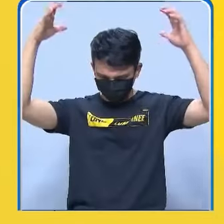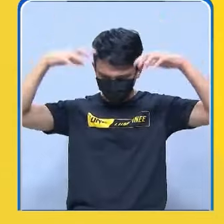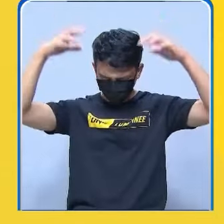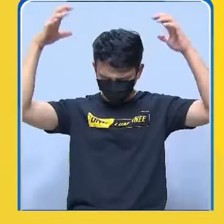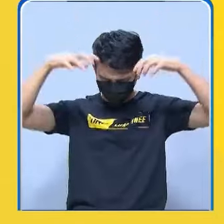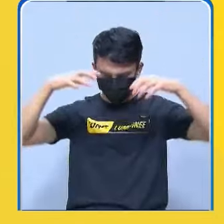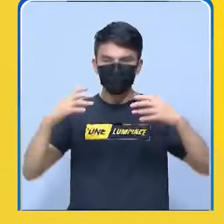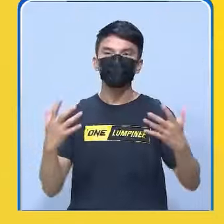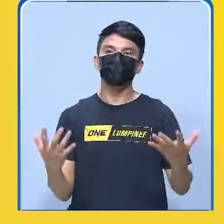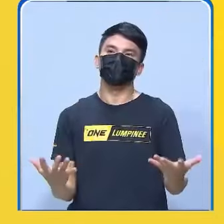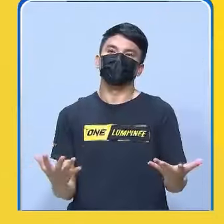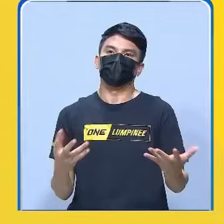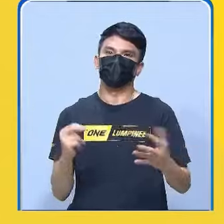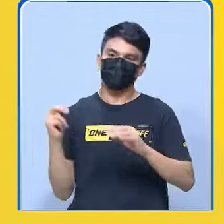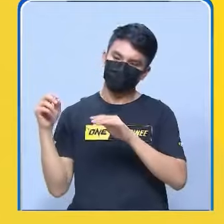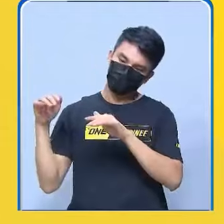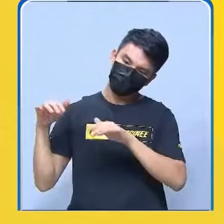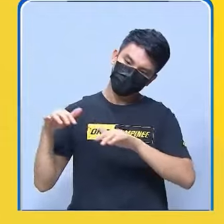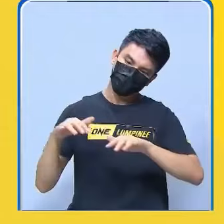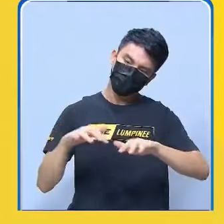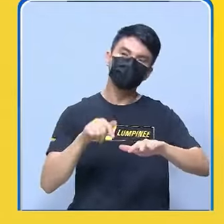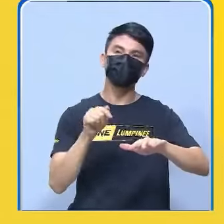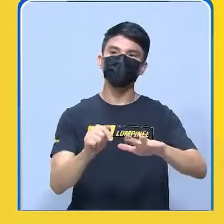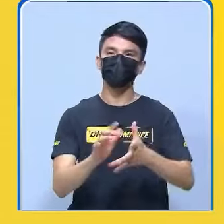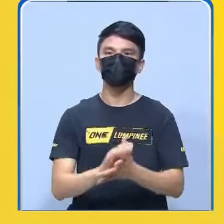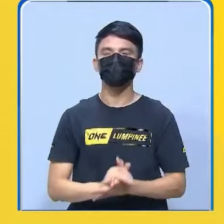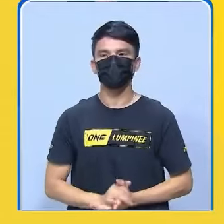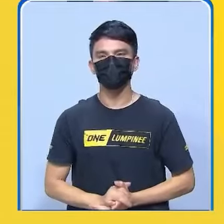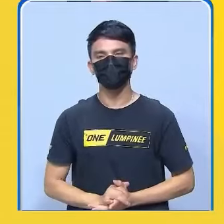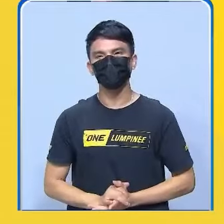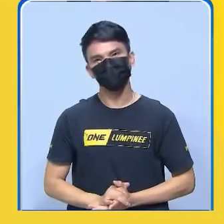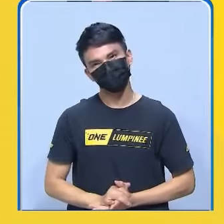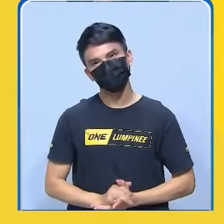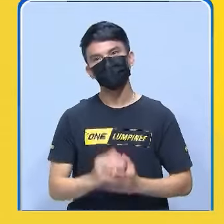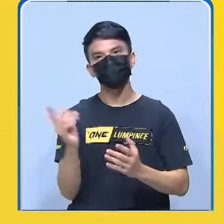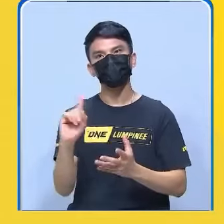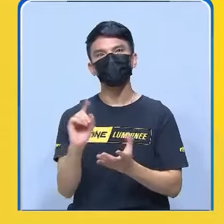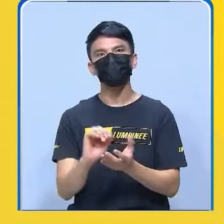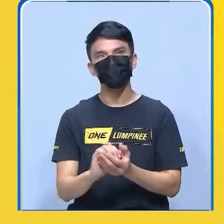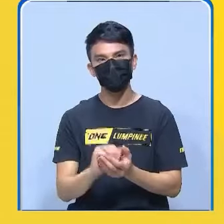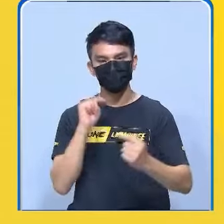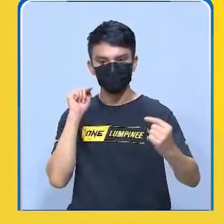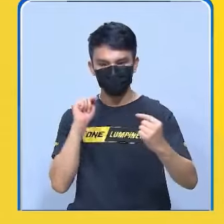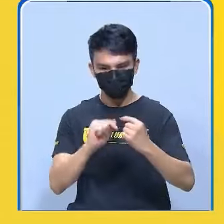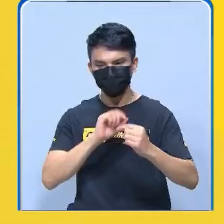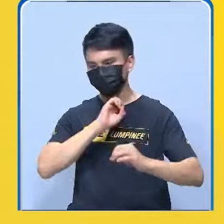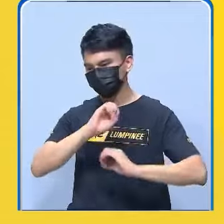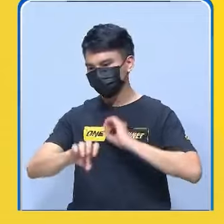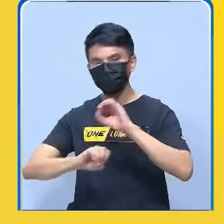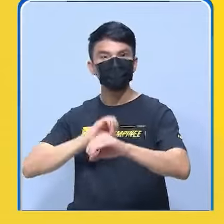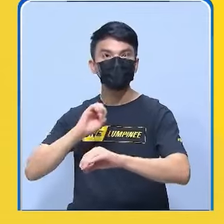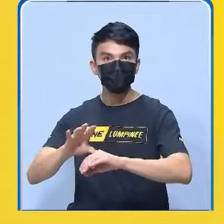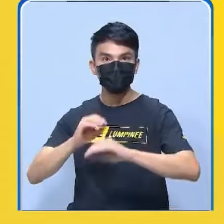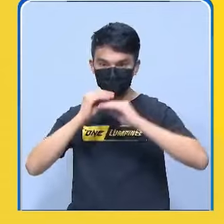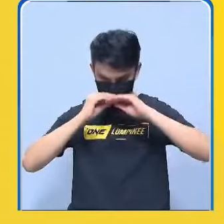คือ น้ำมันก็ลากขยะลงไปในทะเลอย่างนั้นเองนะคะเพราะฉะนั้นนั่นแหละค่ะเรื่องของการทิ้งขยะบริเวณชายหาดรวมไป